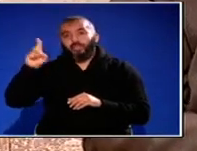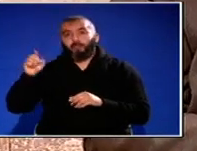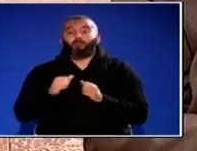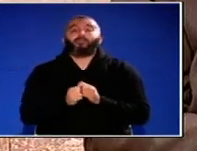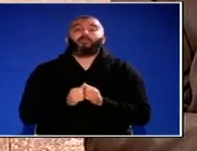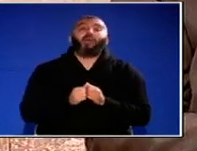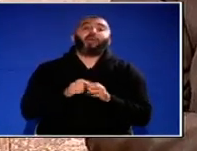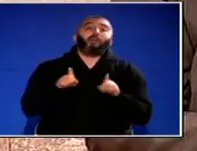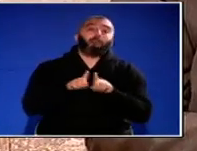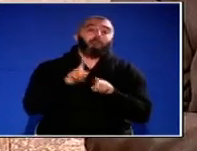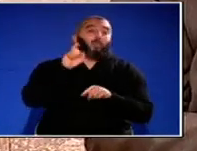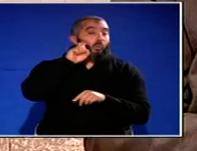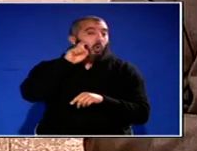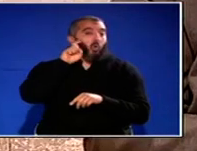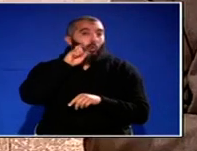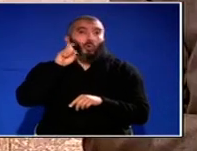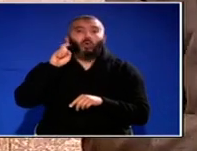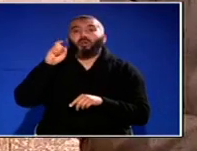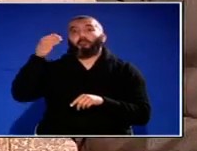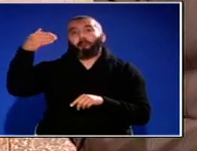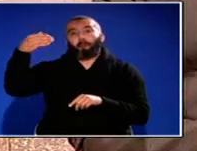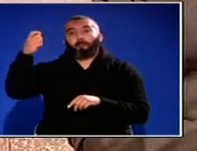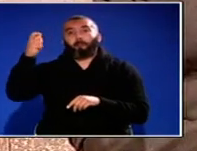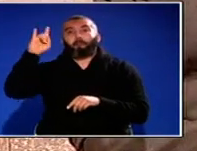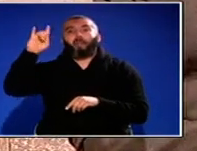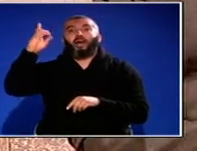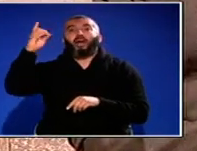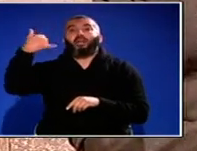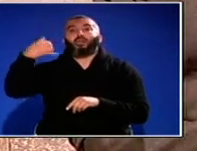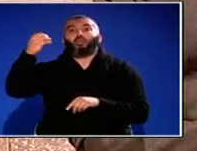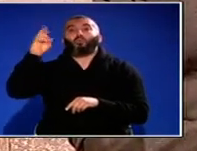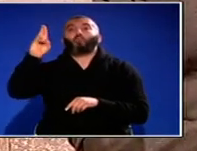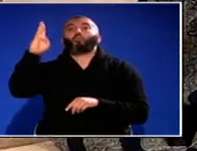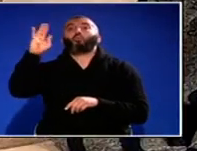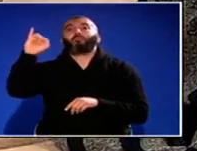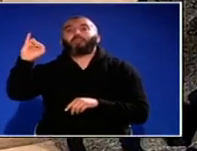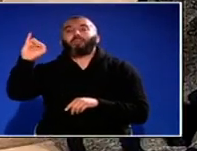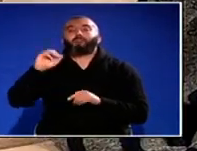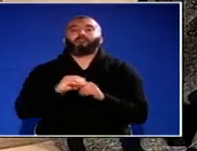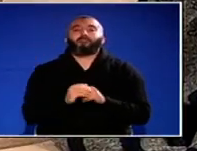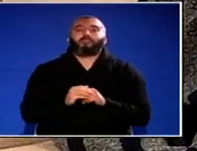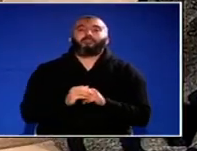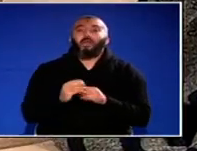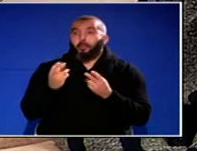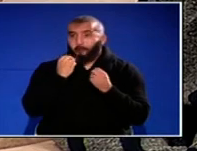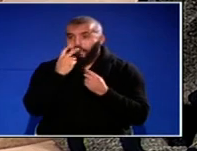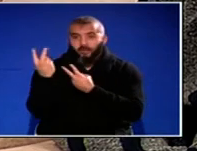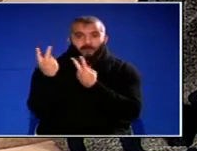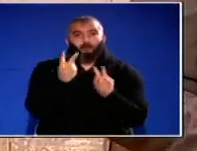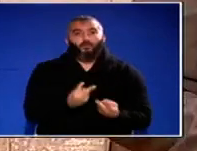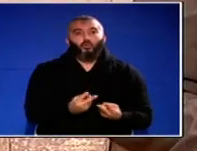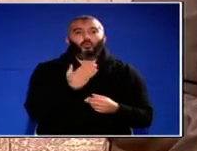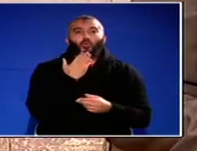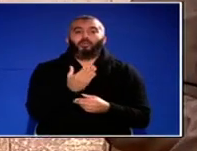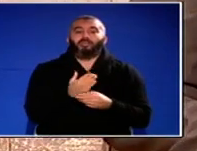ومرحبا بكم جميعا وبهما. شيخنا عبد القادر مرحبا. أهلا وسهلا أستاذ أحمد، الله يبارك فيك. يسلمك الحمد لله.